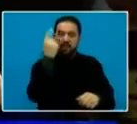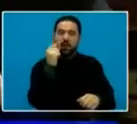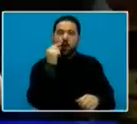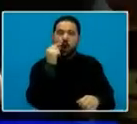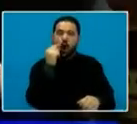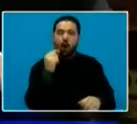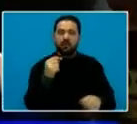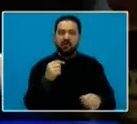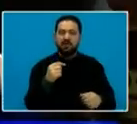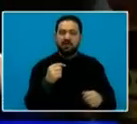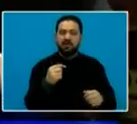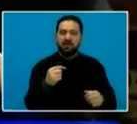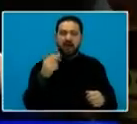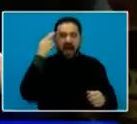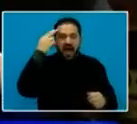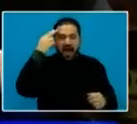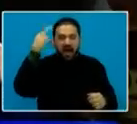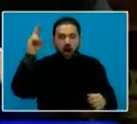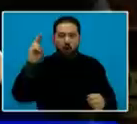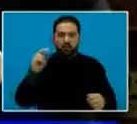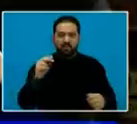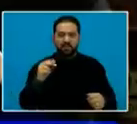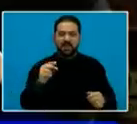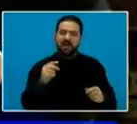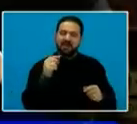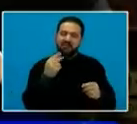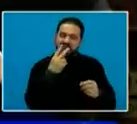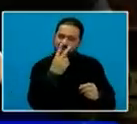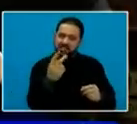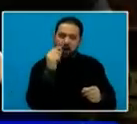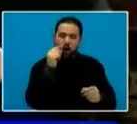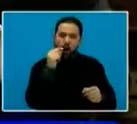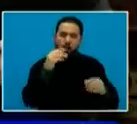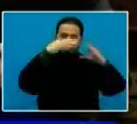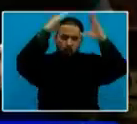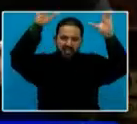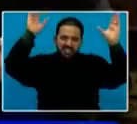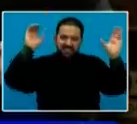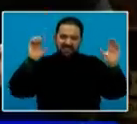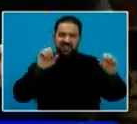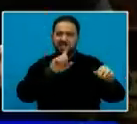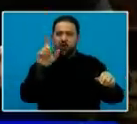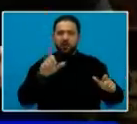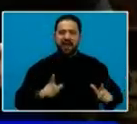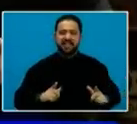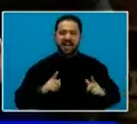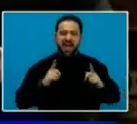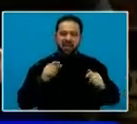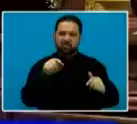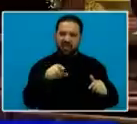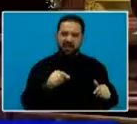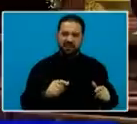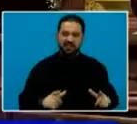de cele mai multe ori, viața lui nu mai e doar a lui. Nu mai trăiește el, Hristos trăiește în el, și